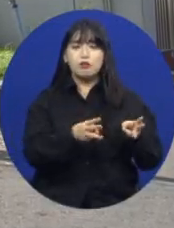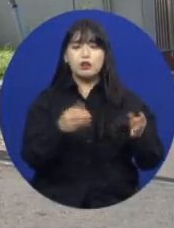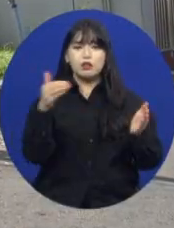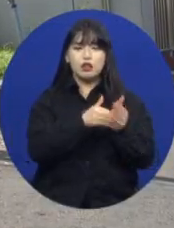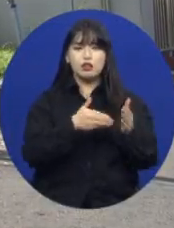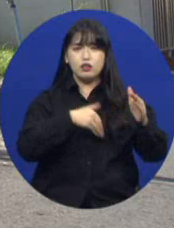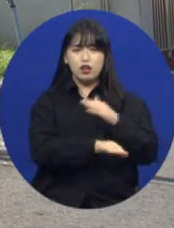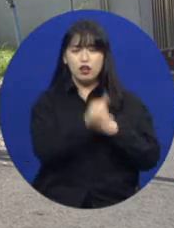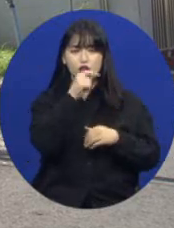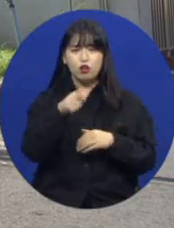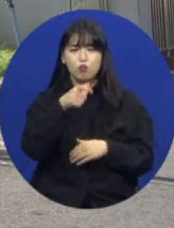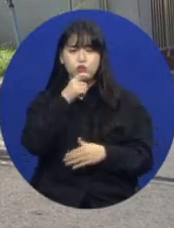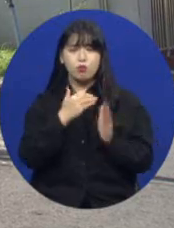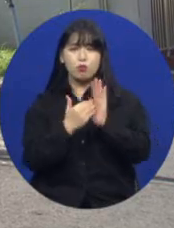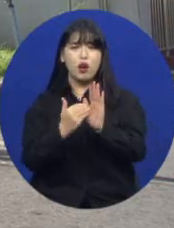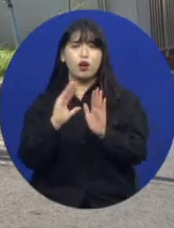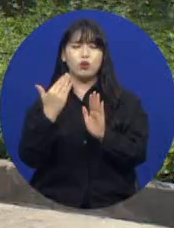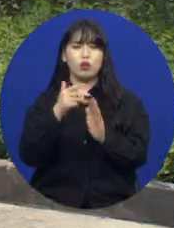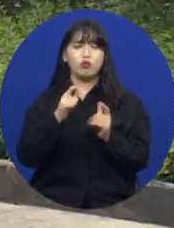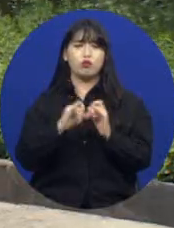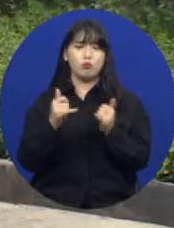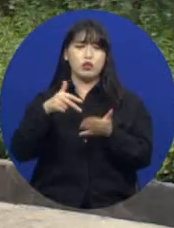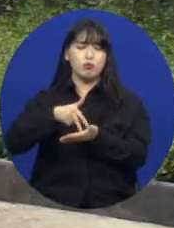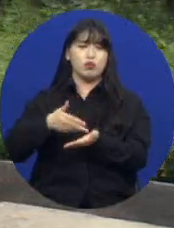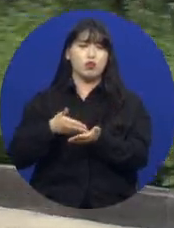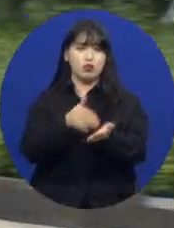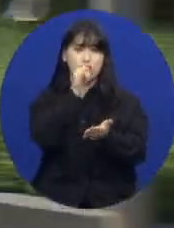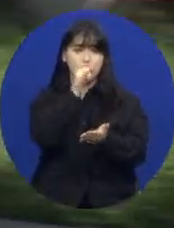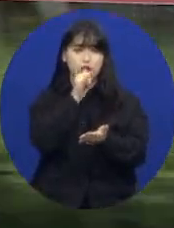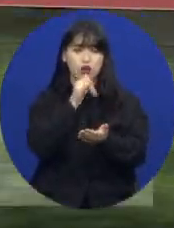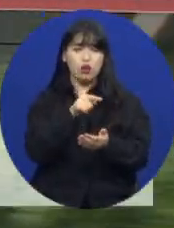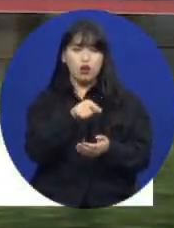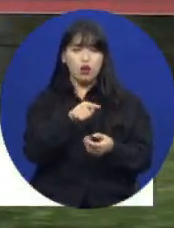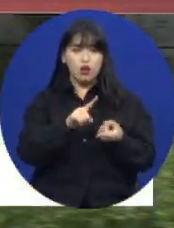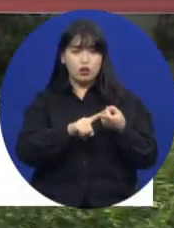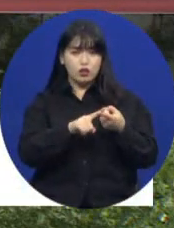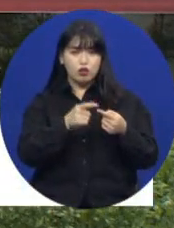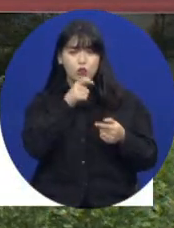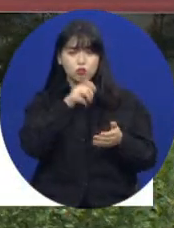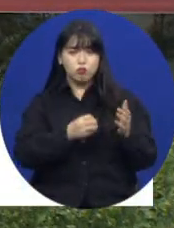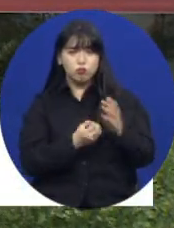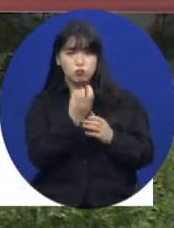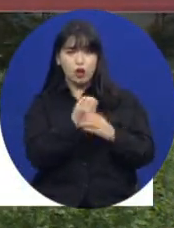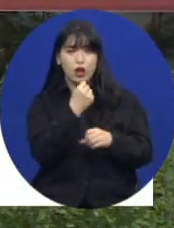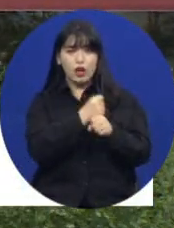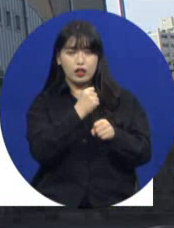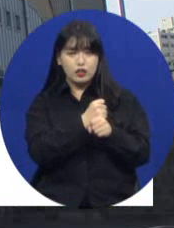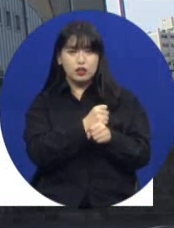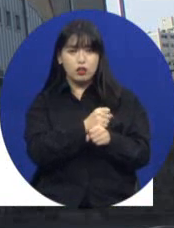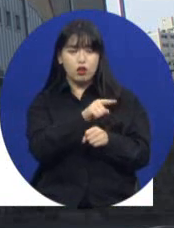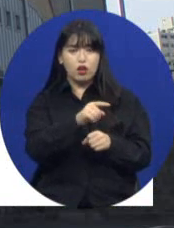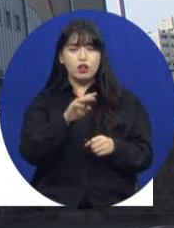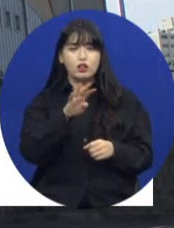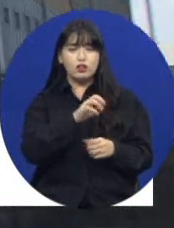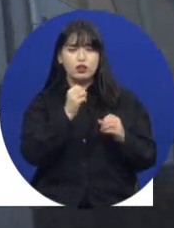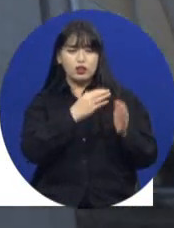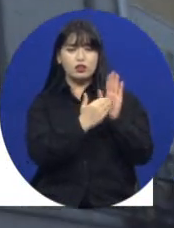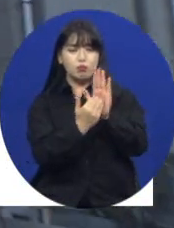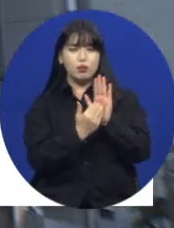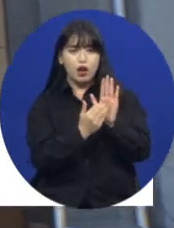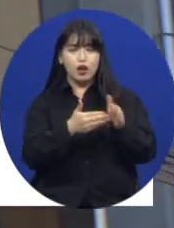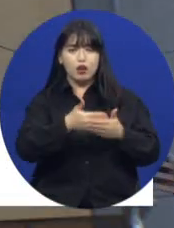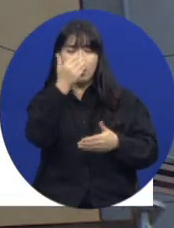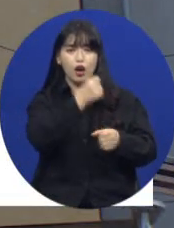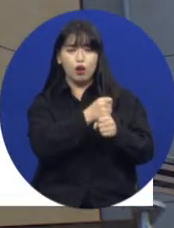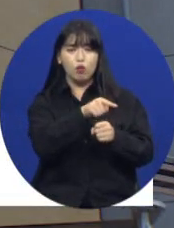이뤄지면서 수맥이 막혔다고 주민들은 주장합니다. 터파기 중 지하수가 솟아나자 차수벽을 설치했고 이를